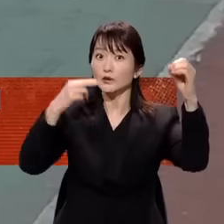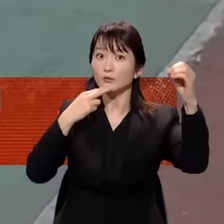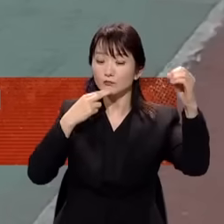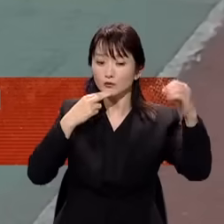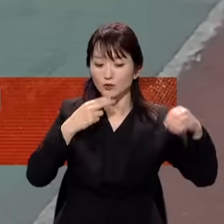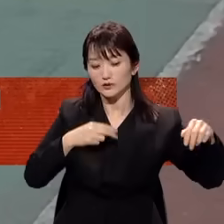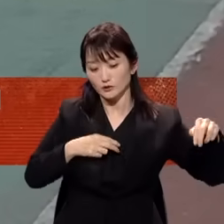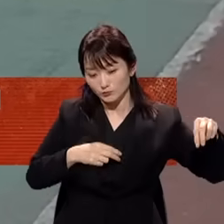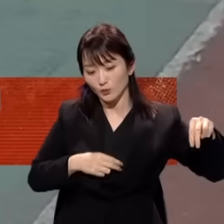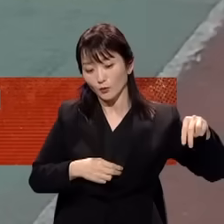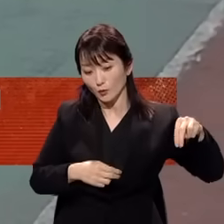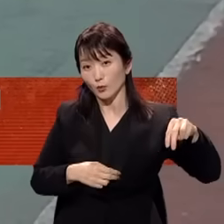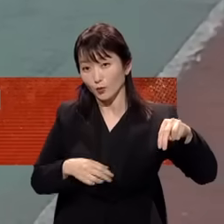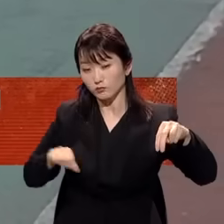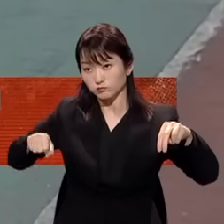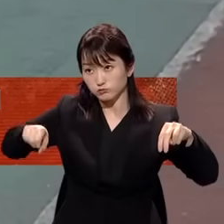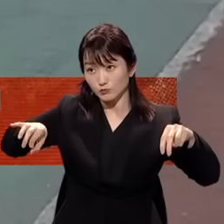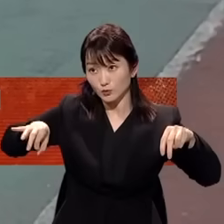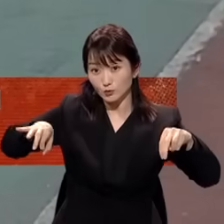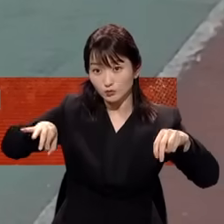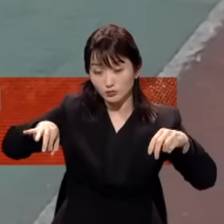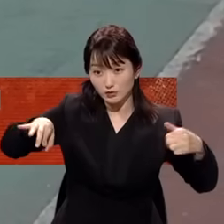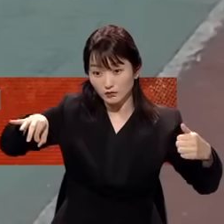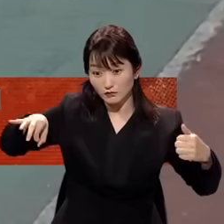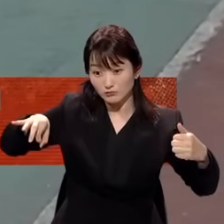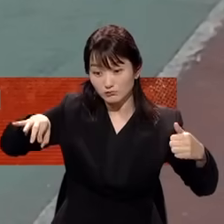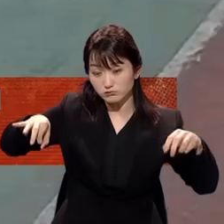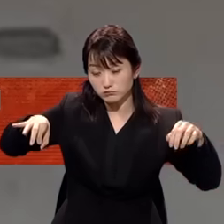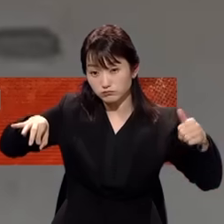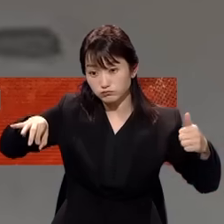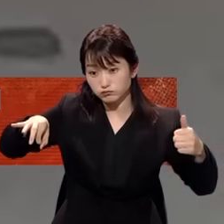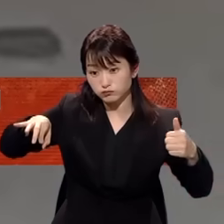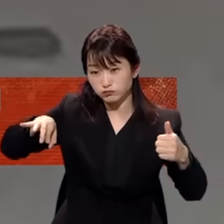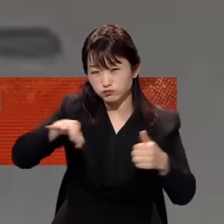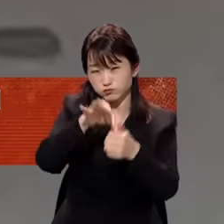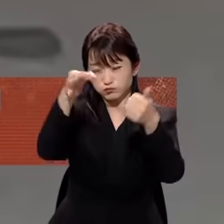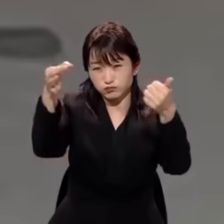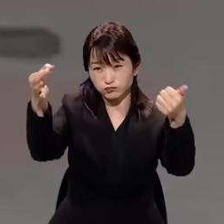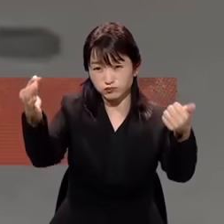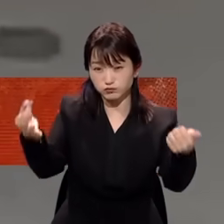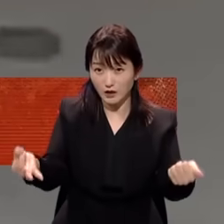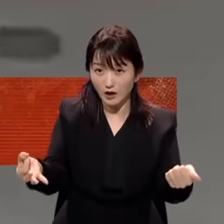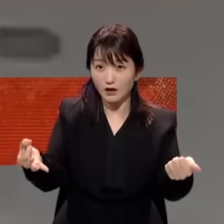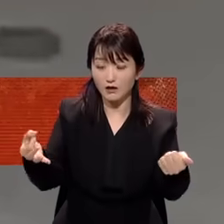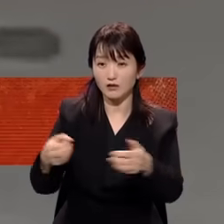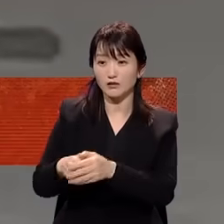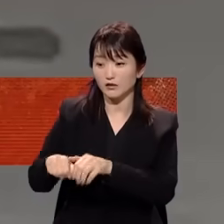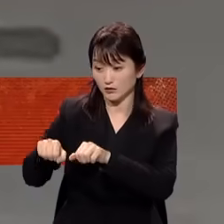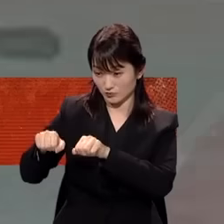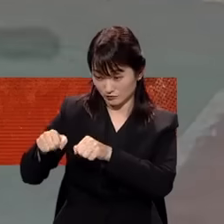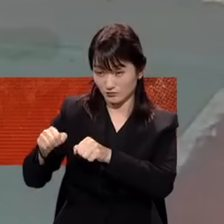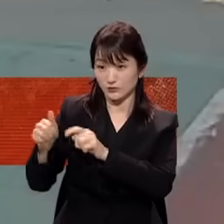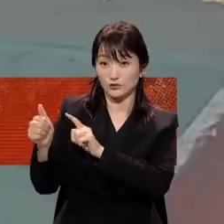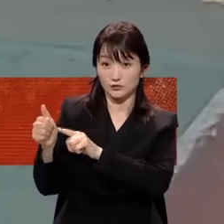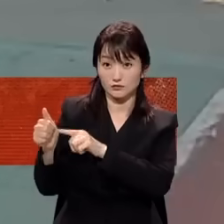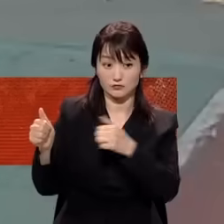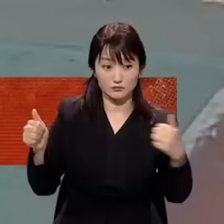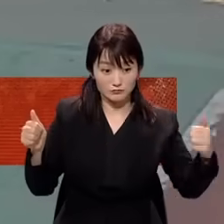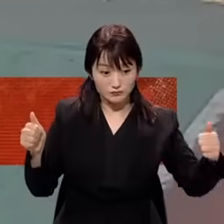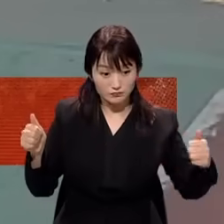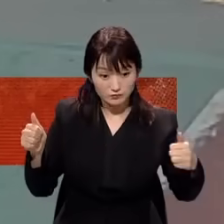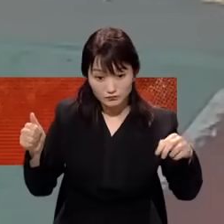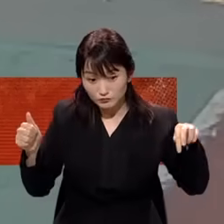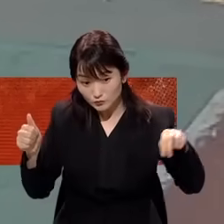합니다. 하지만 주행하던 오토바이가 멈추지 않고 제보자를 충돌한 건데요. 오토바이 운전자는 제보자를 잠깐